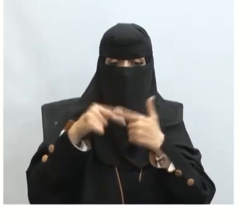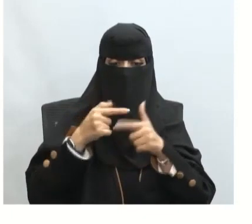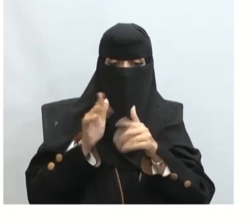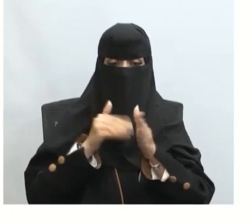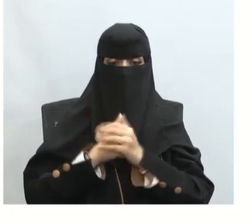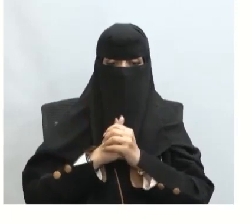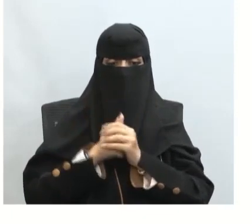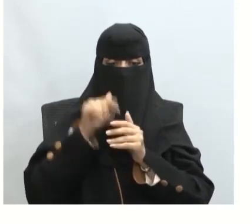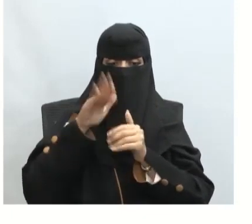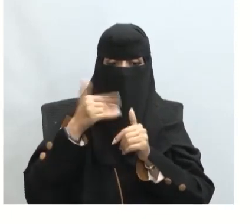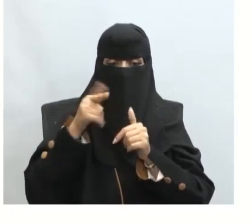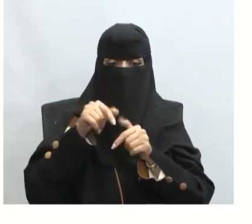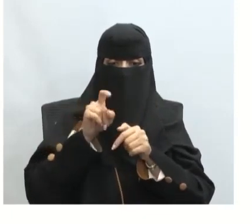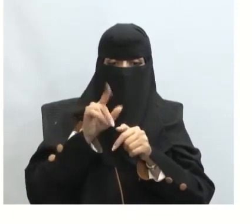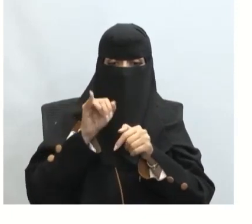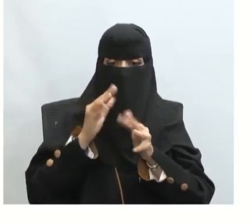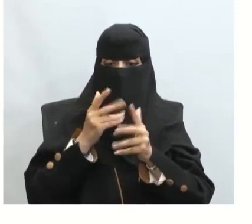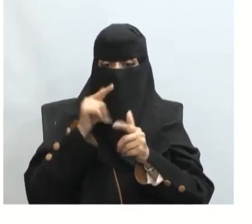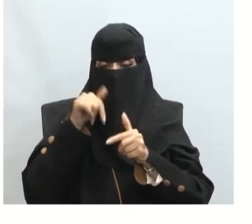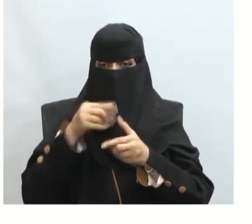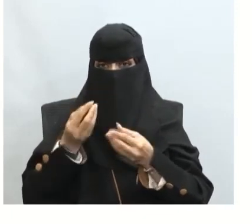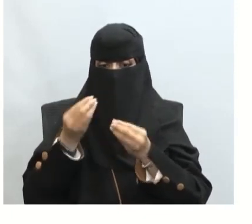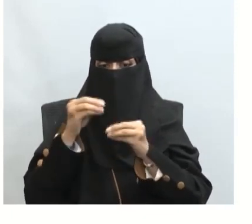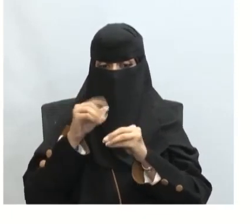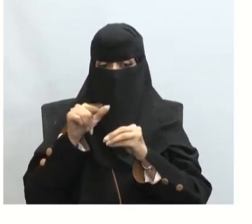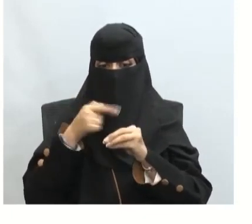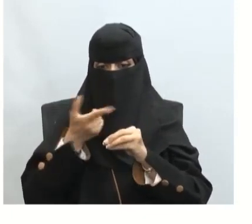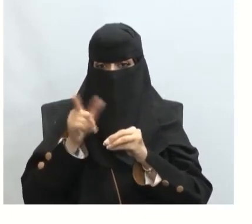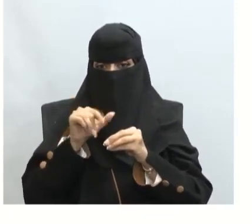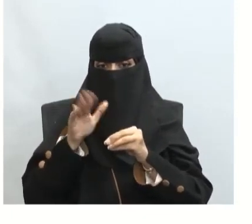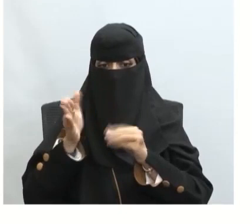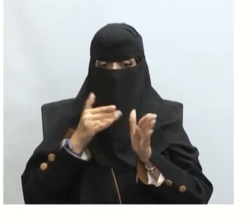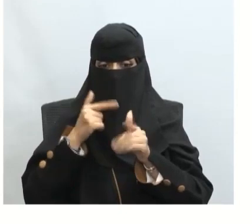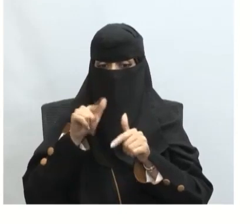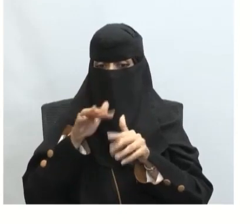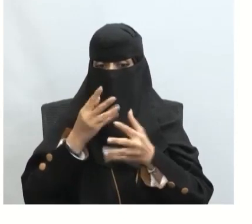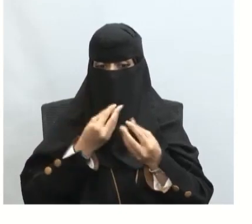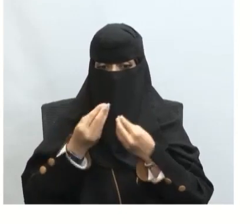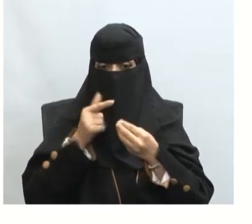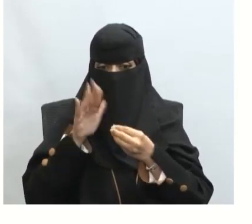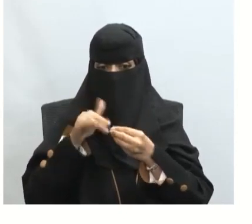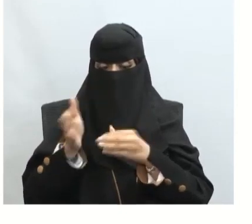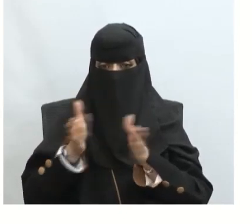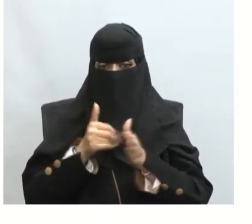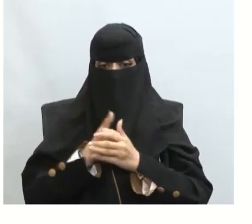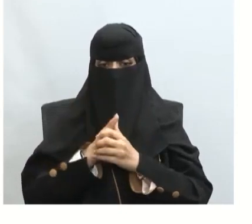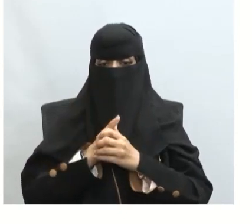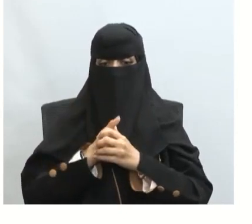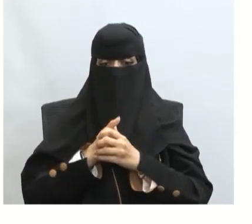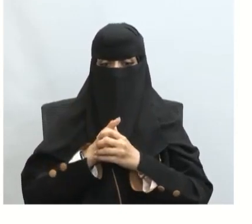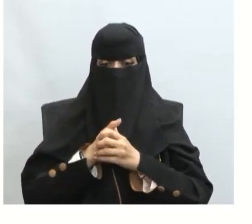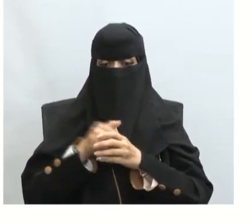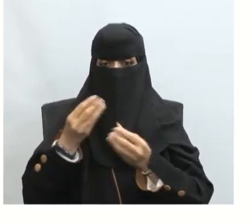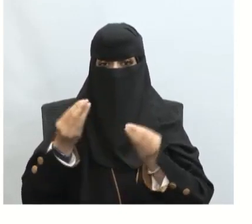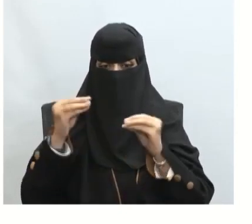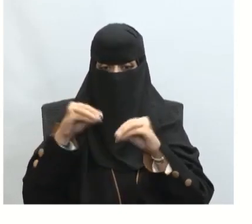هنا في بلمره تبقى الذرات الموجوده جميعها في الناتج من هو التفاعل الذي تبقى فيه الموجوده في الناتج طبعا